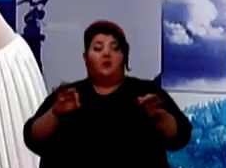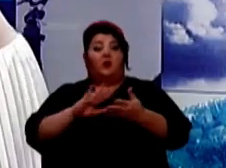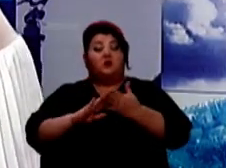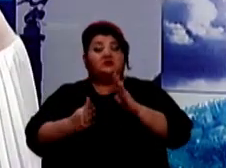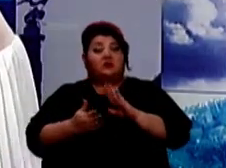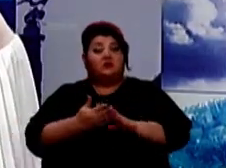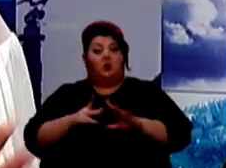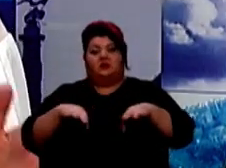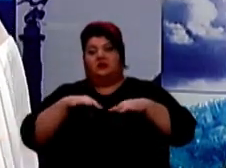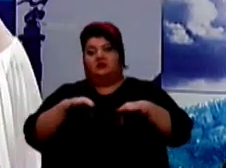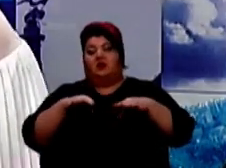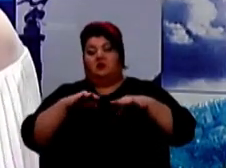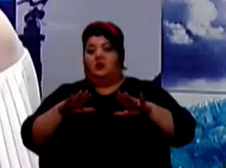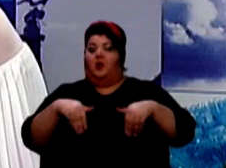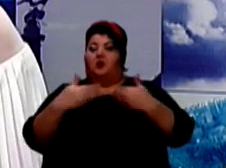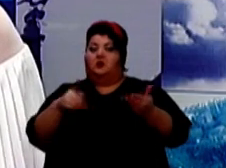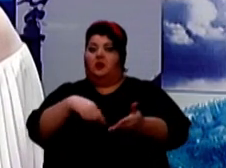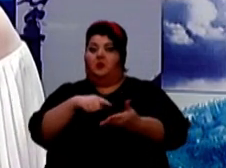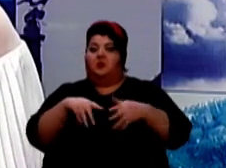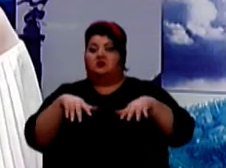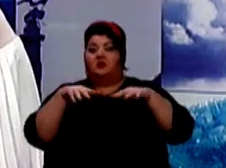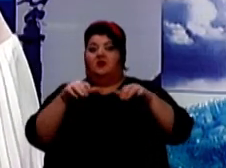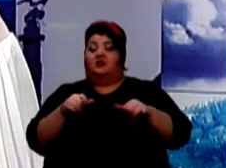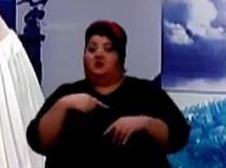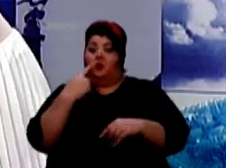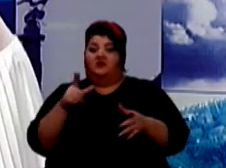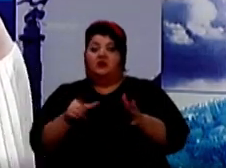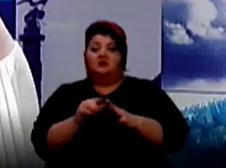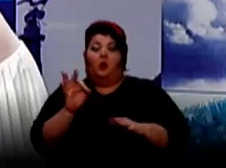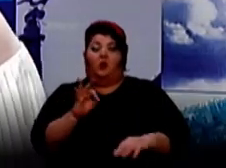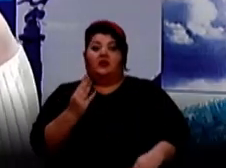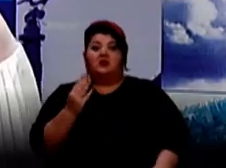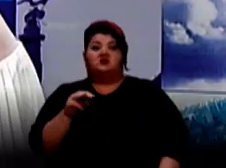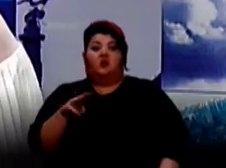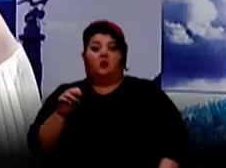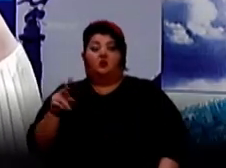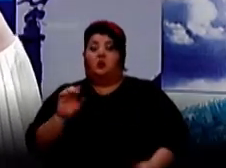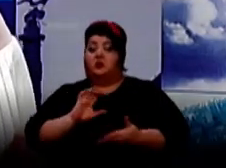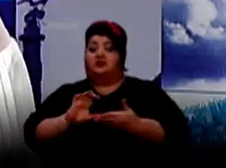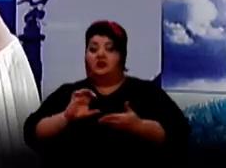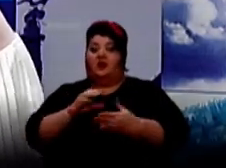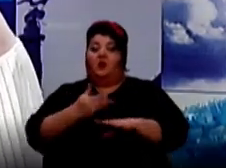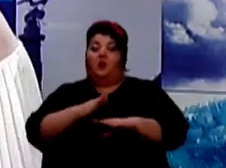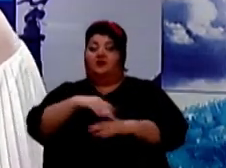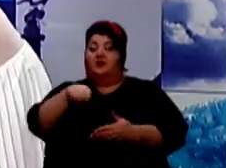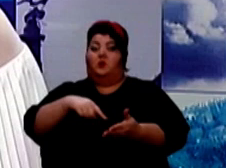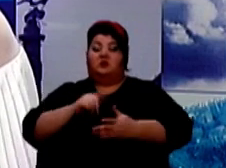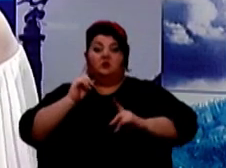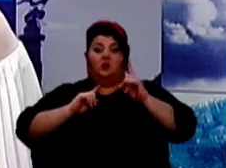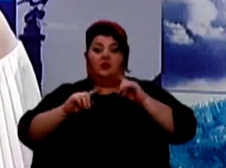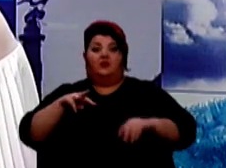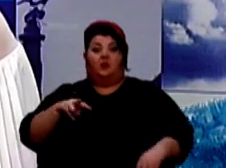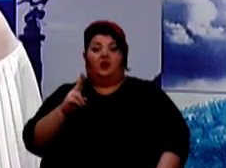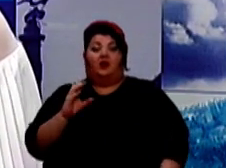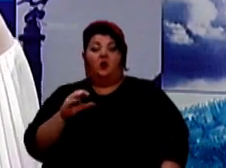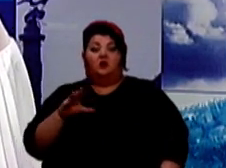транспортним перевезенням у Полтаві, пропозицію міської влади і перевізників говорили з Олександром Шамотою, секретарем Полтавської міської ради, Михайлом Костовим, керівником